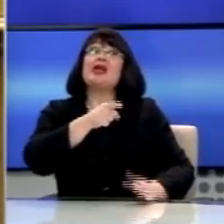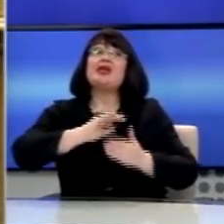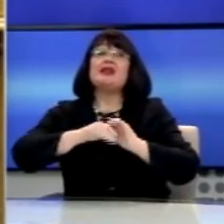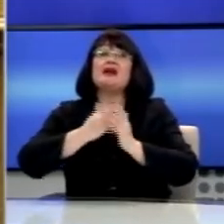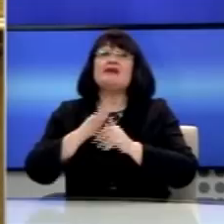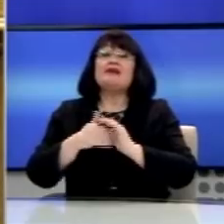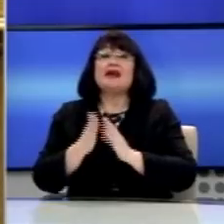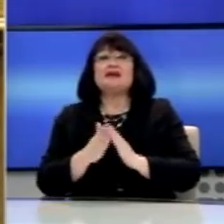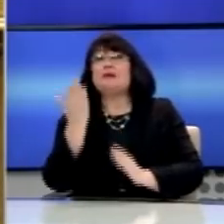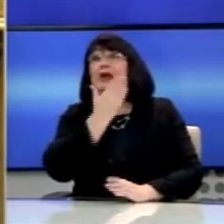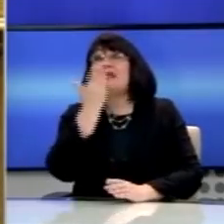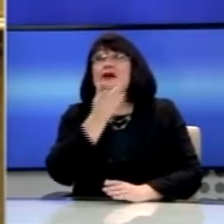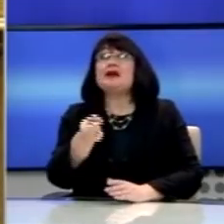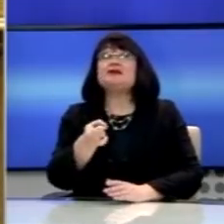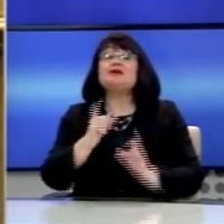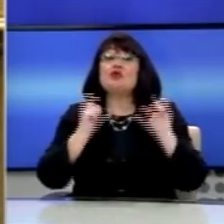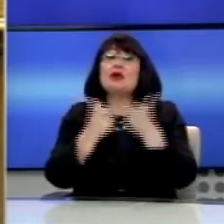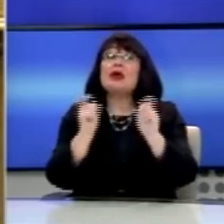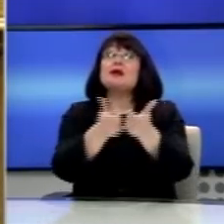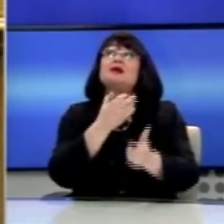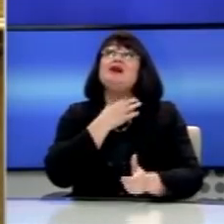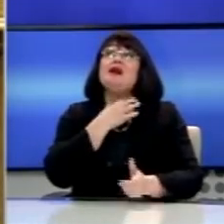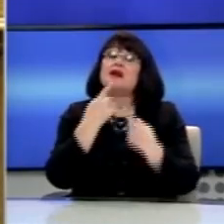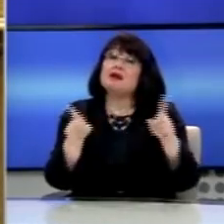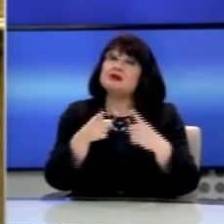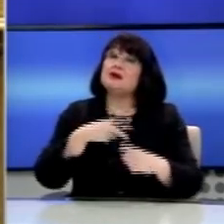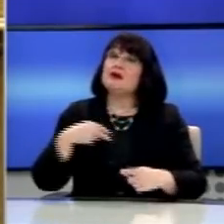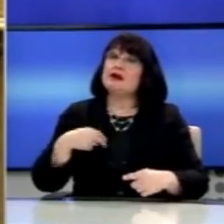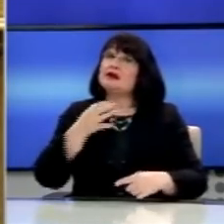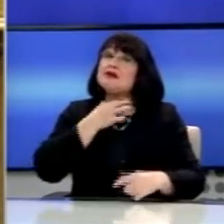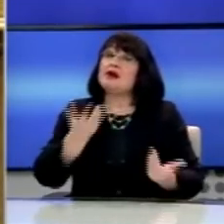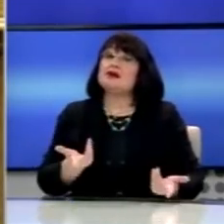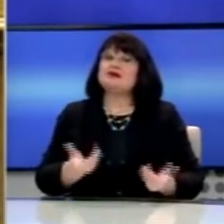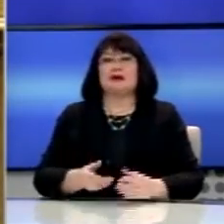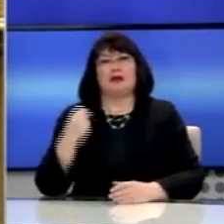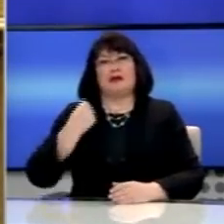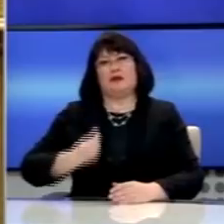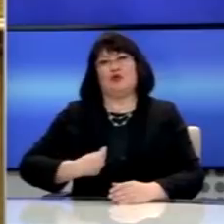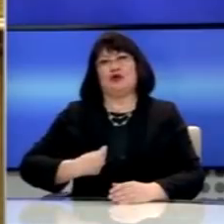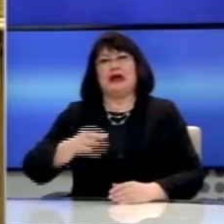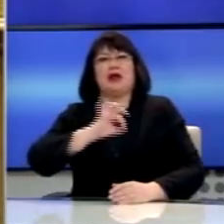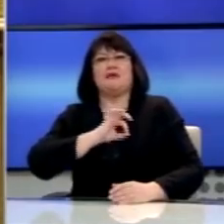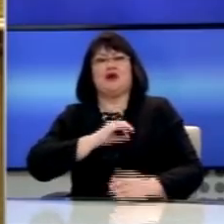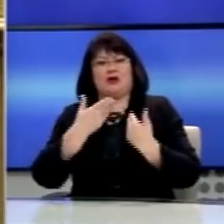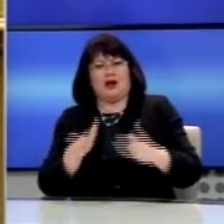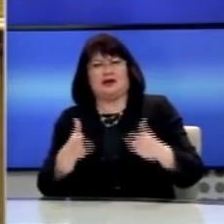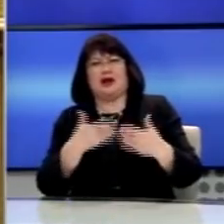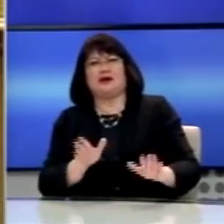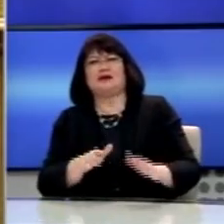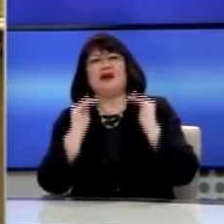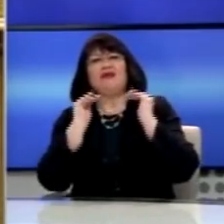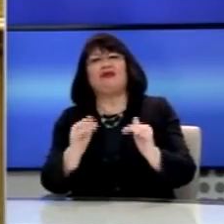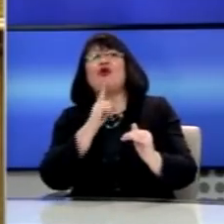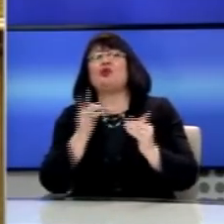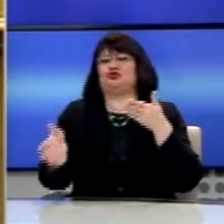είναι οι ανάγκες των μαθητών, των οικογενειών τους, των εκπαιδευτικών. Ανοίξατε τα δημοτικά, τα νηπιαγωγεία με τους ίδιους όρους